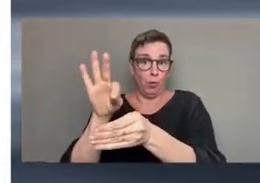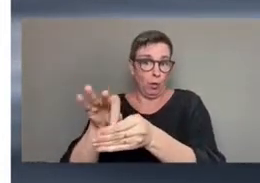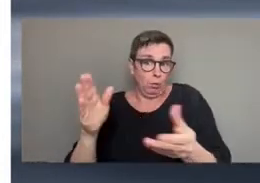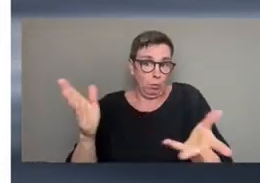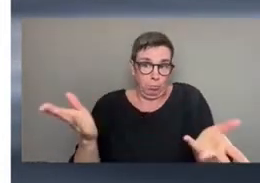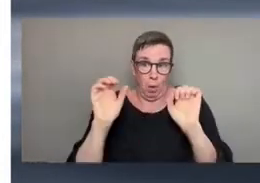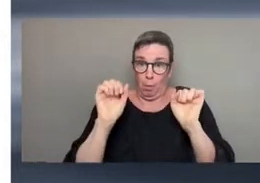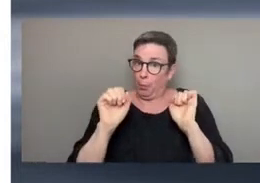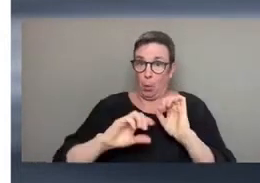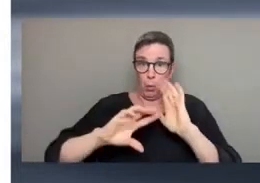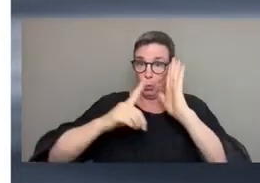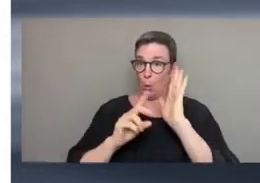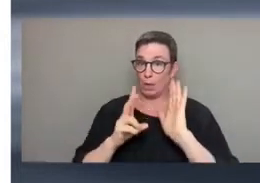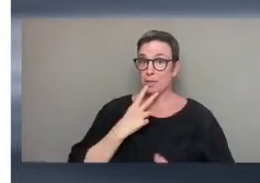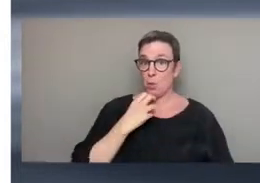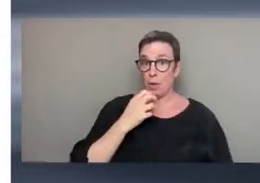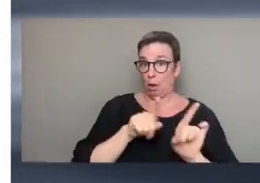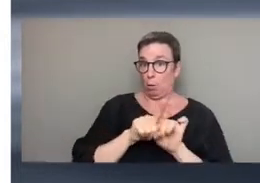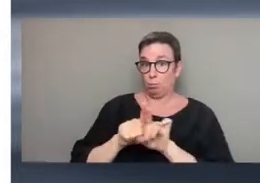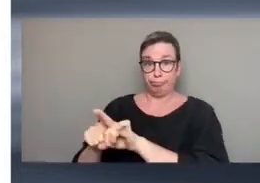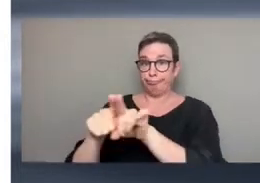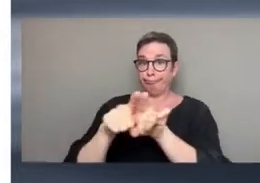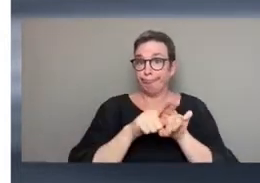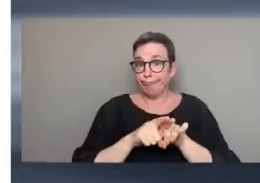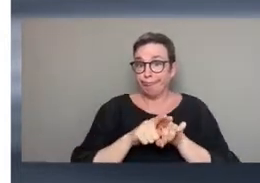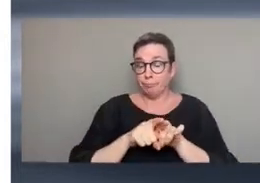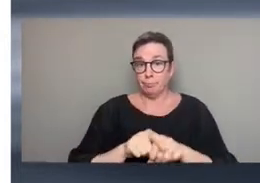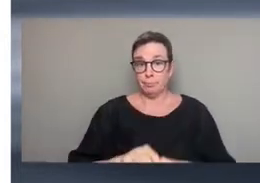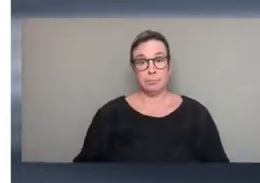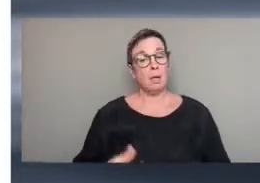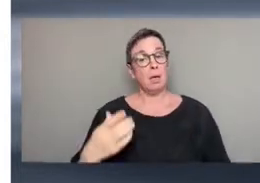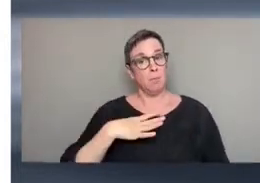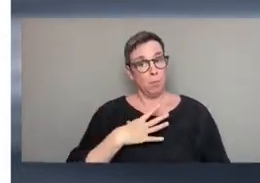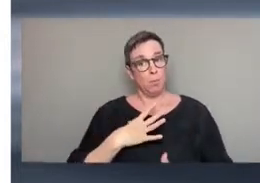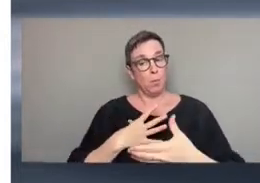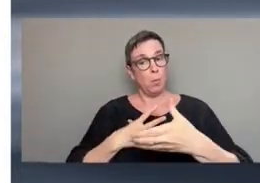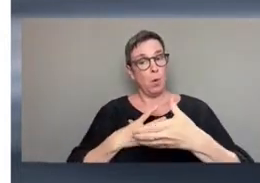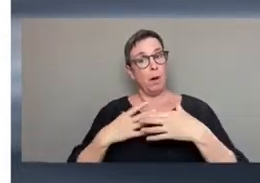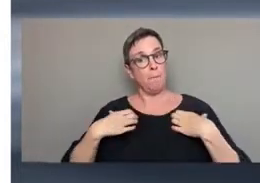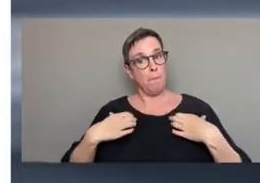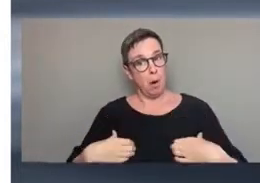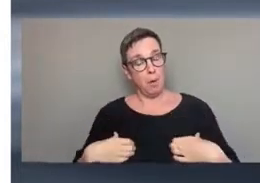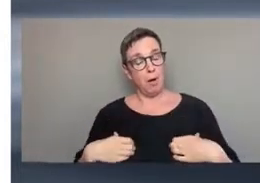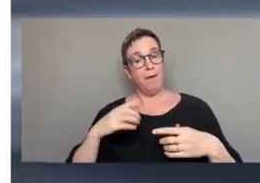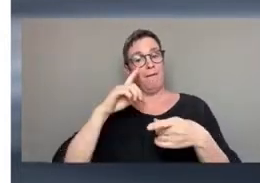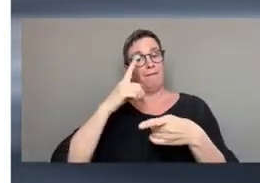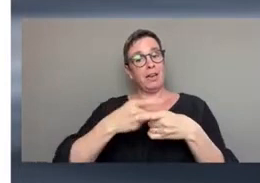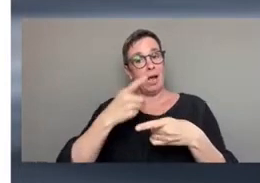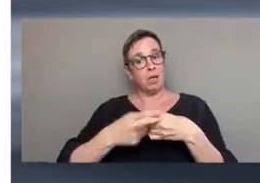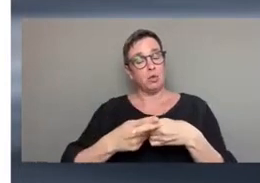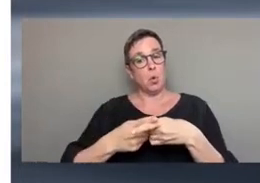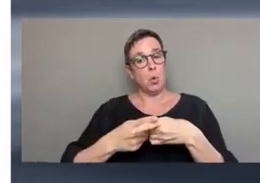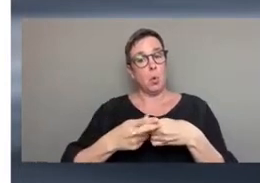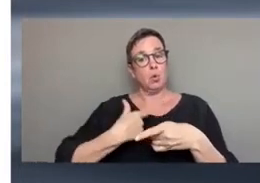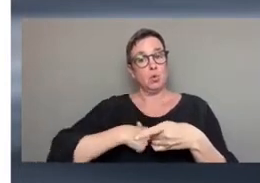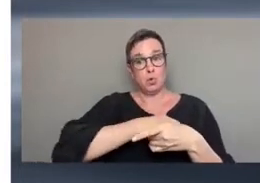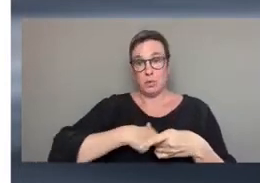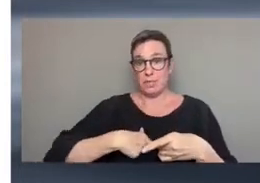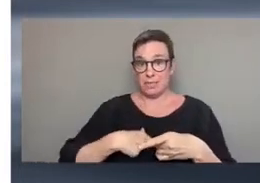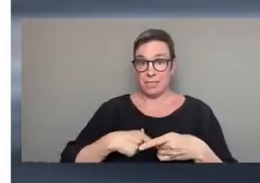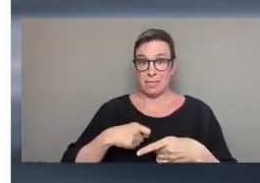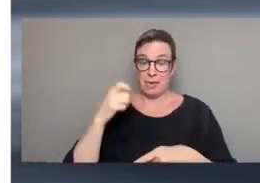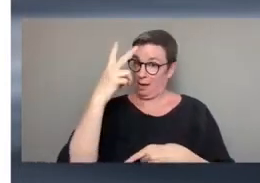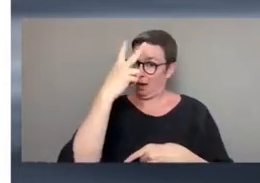de citoyens. Je suis à la Fédération suisse des aveugles et malvoyants. Nous mettons énormément